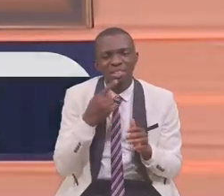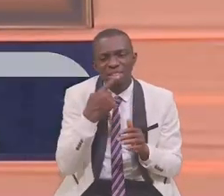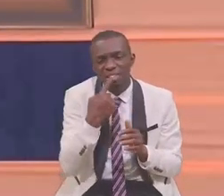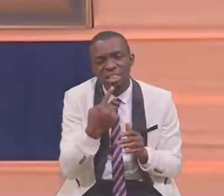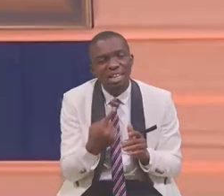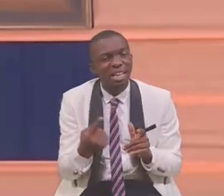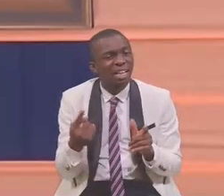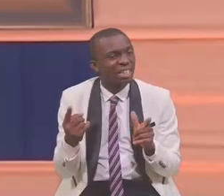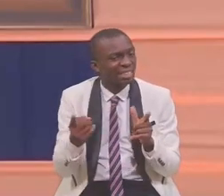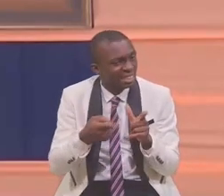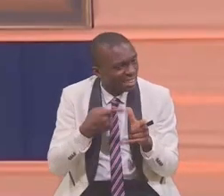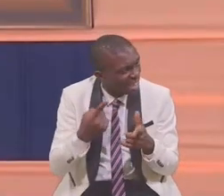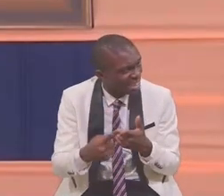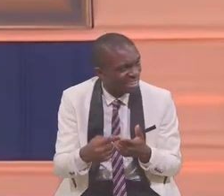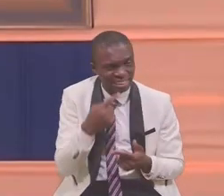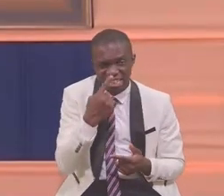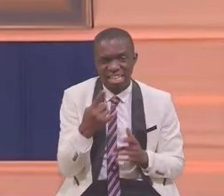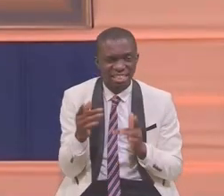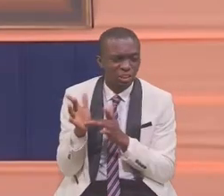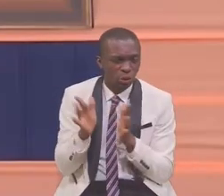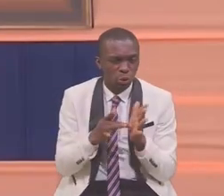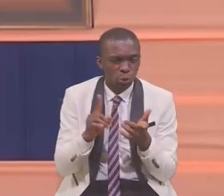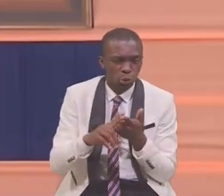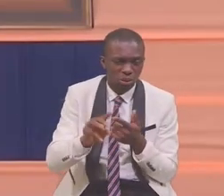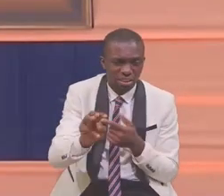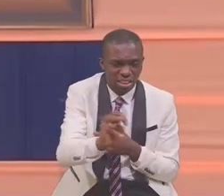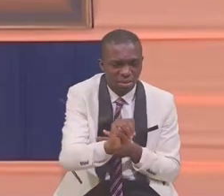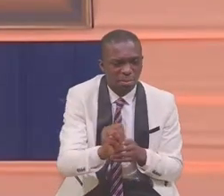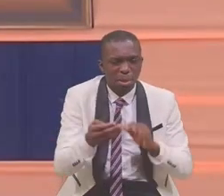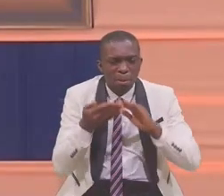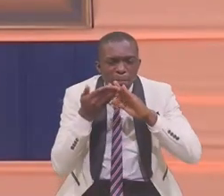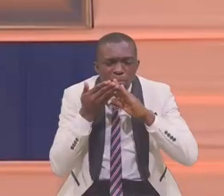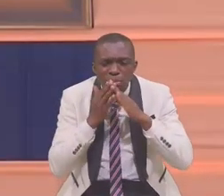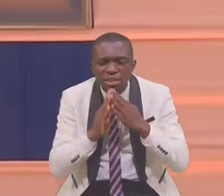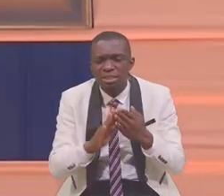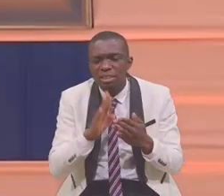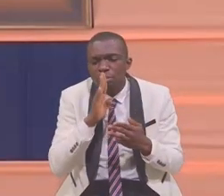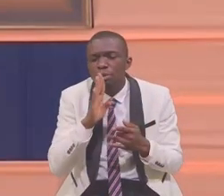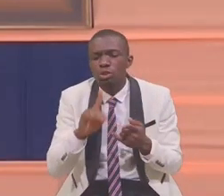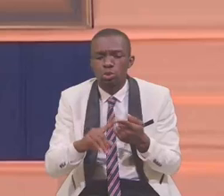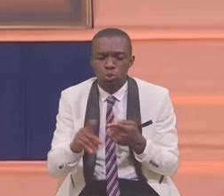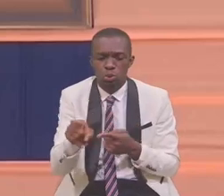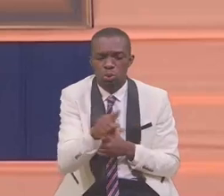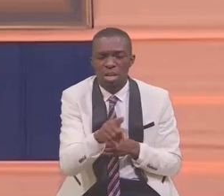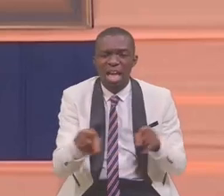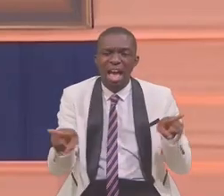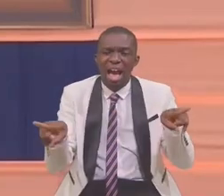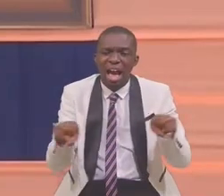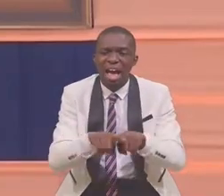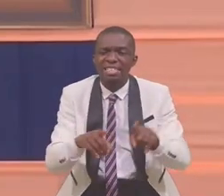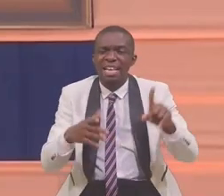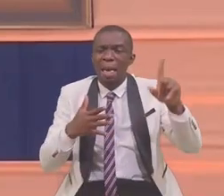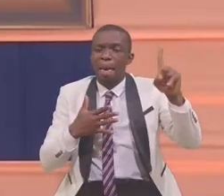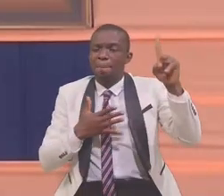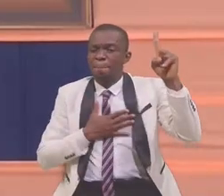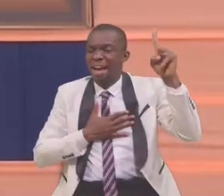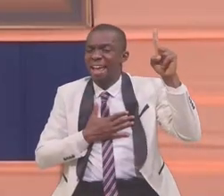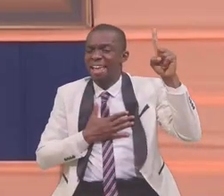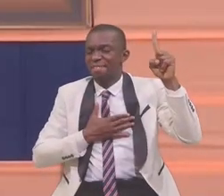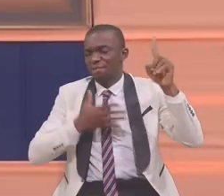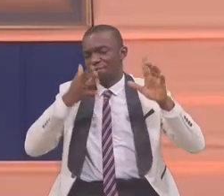Jésus leur dit de nouveau, la paix soit avec vous. Comme le Père m'a envoyé, moi aussi je